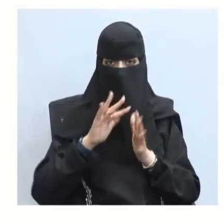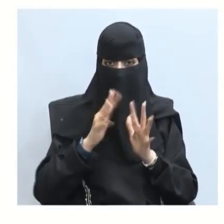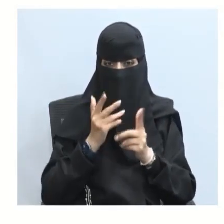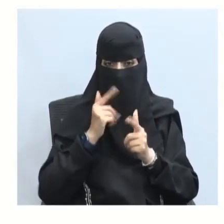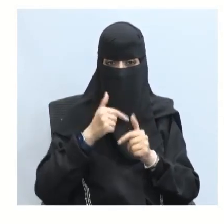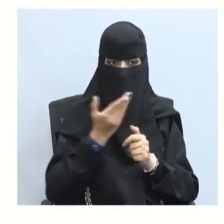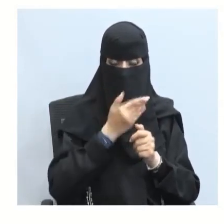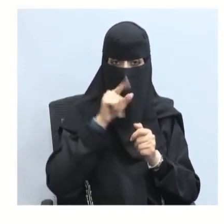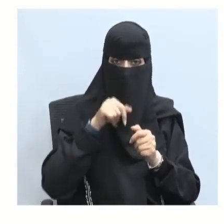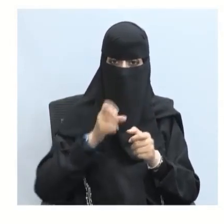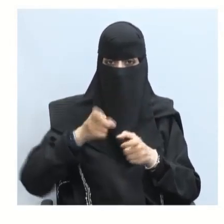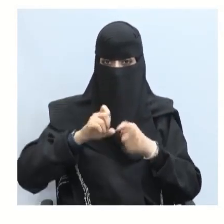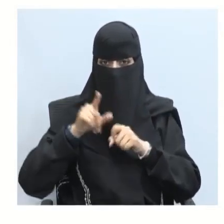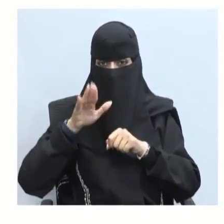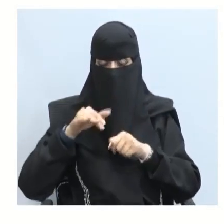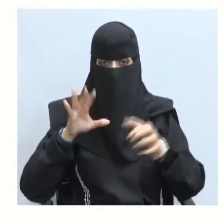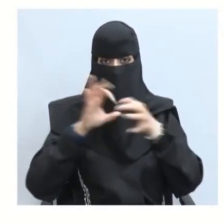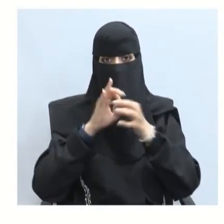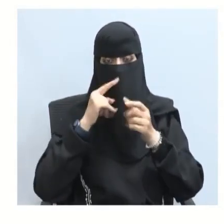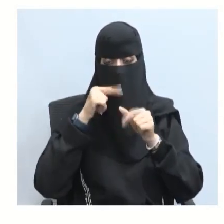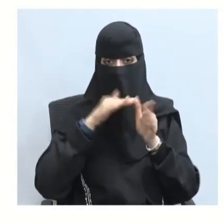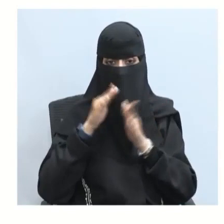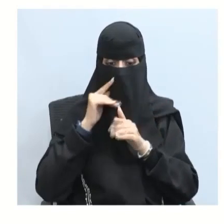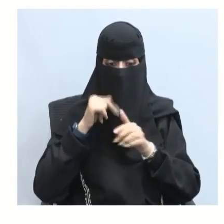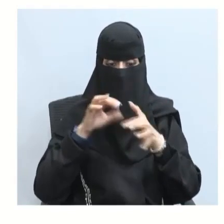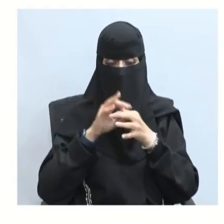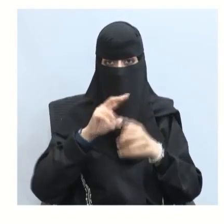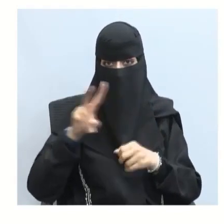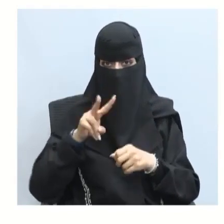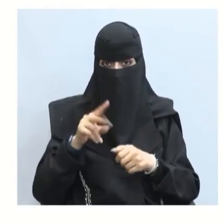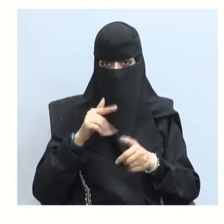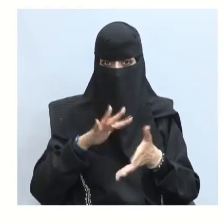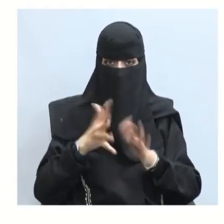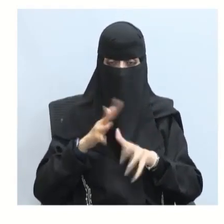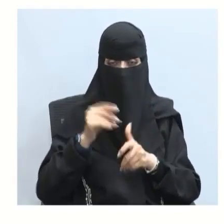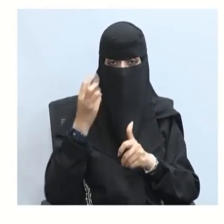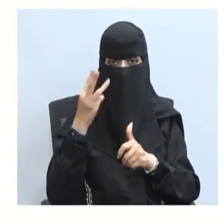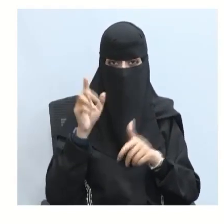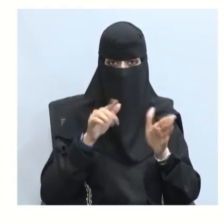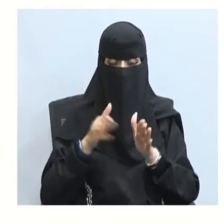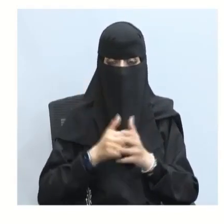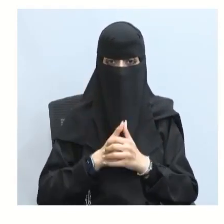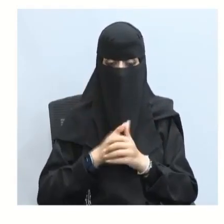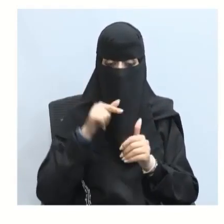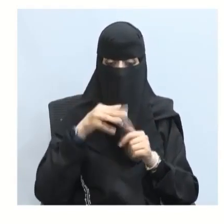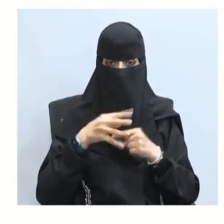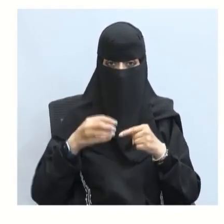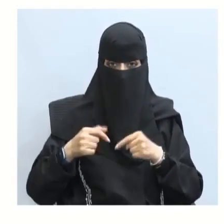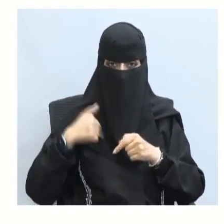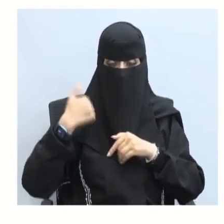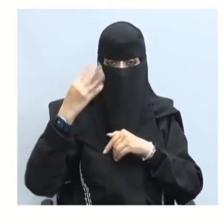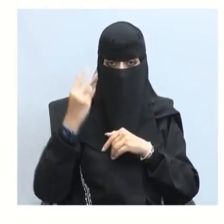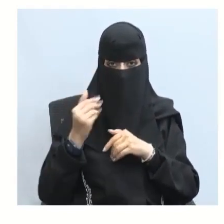تتاثر الصيغه الجزيئيه عندما ترتبط الذرات الكربون بروابط ثنائيه او ثلاثيه سيقل عدد ذرات